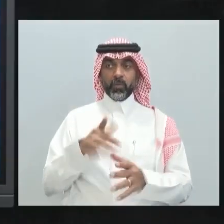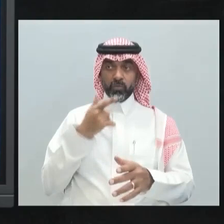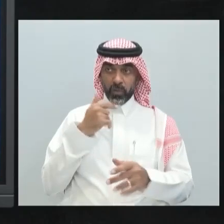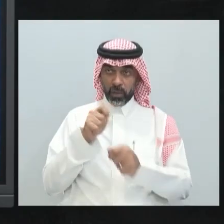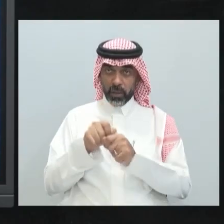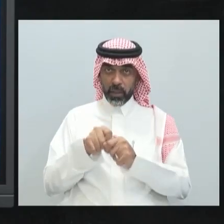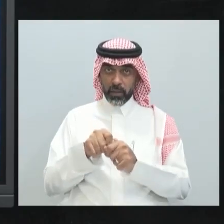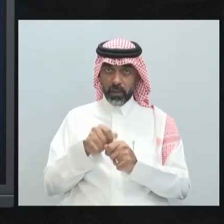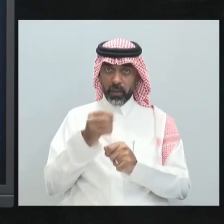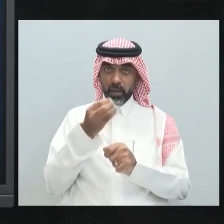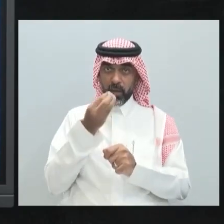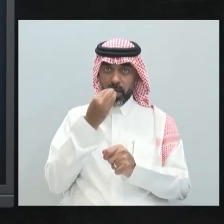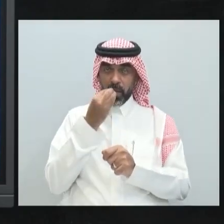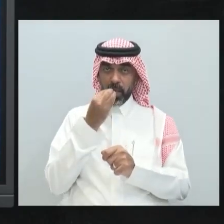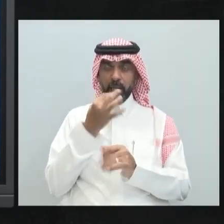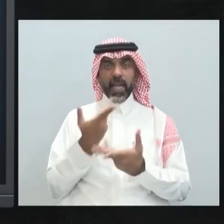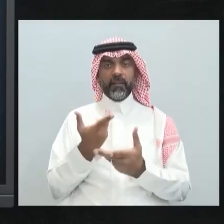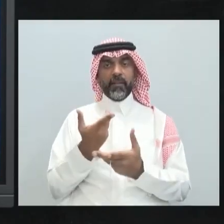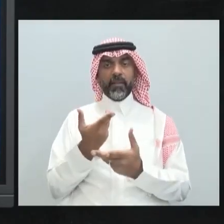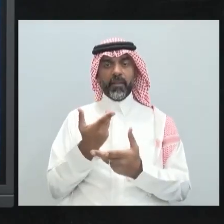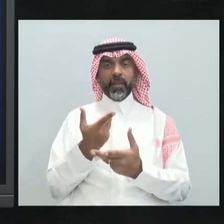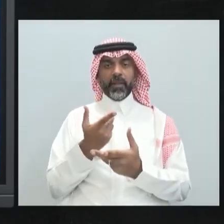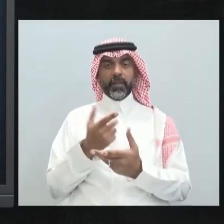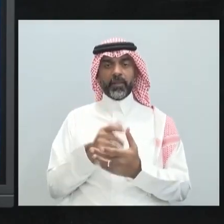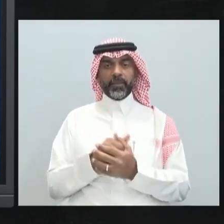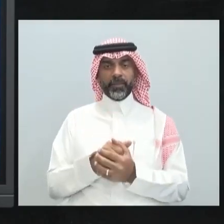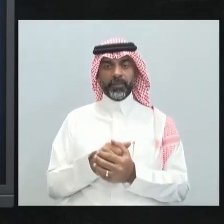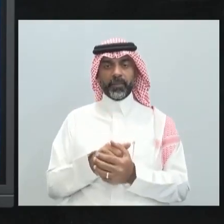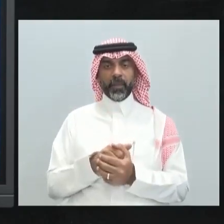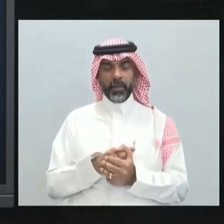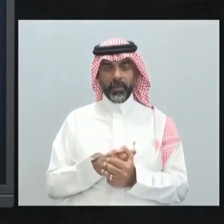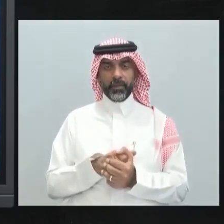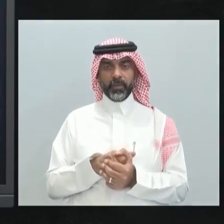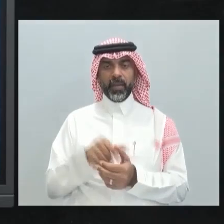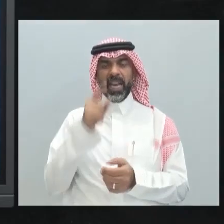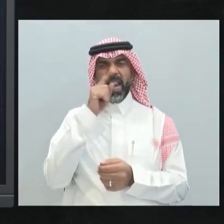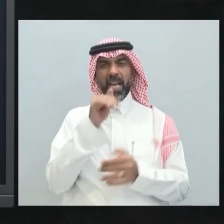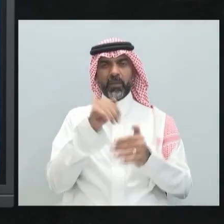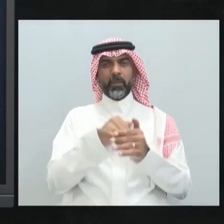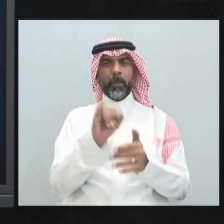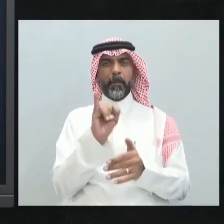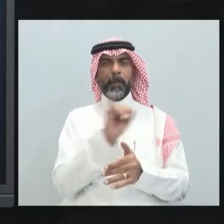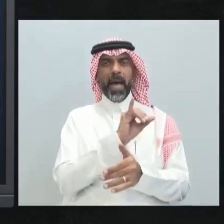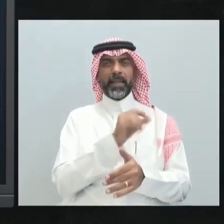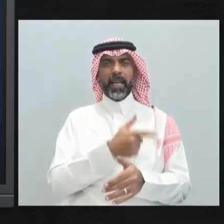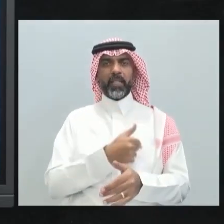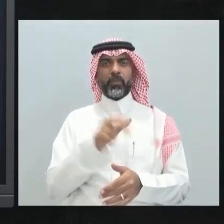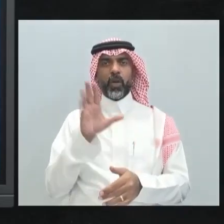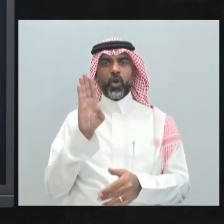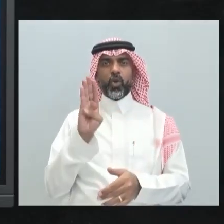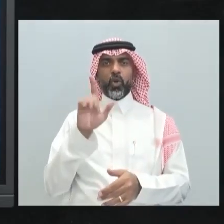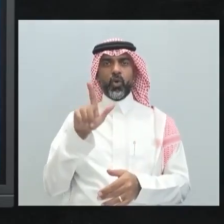الكلوروفيل بتخصص اكبر في النباتات نشاهد البلاستيده التي تحتوي على الكلوروفيل تستطيع امتصاص الطاقه